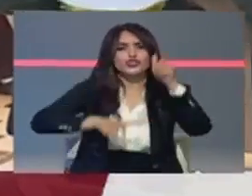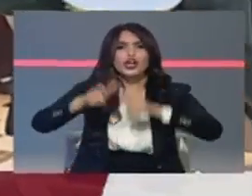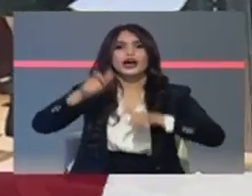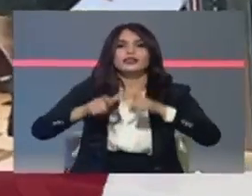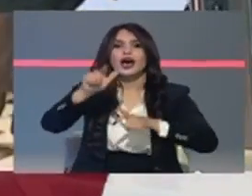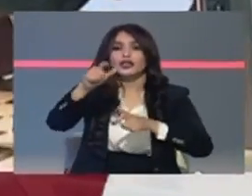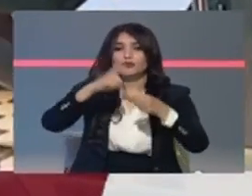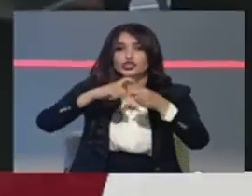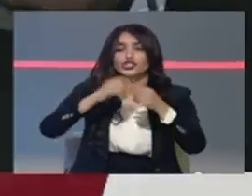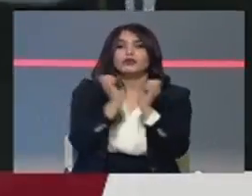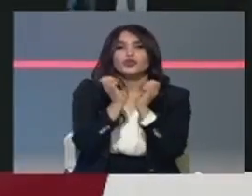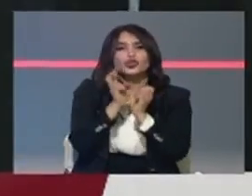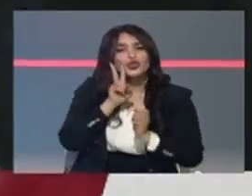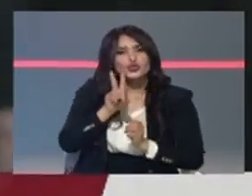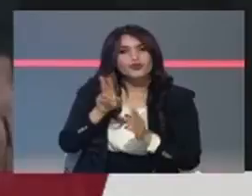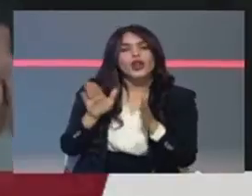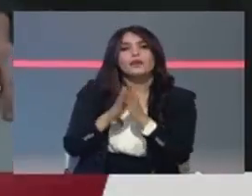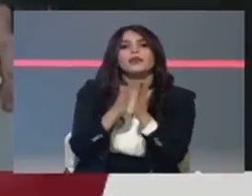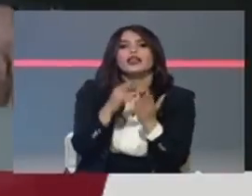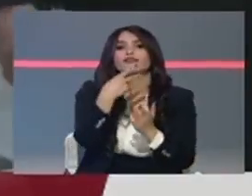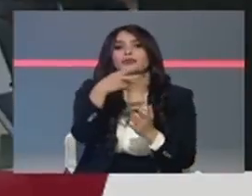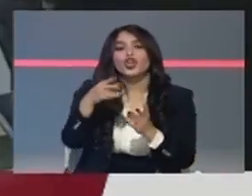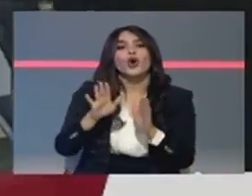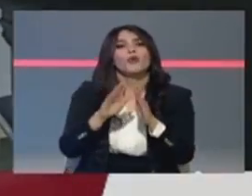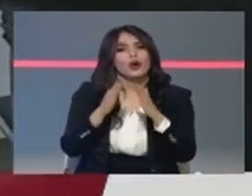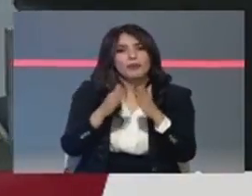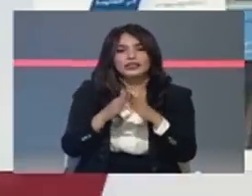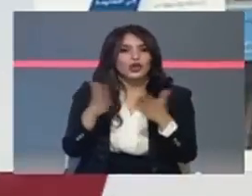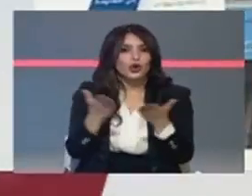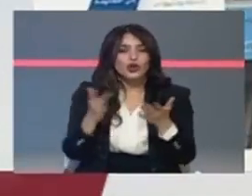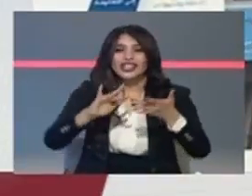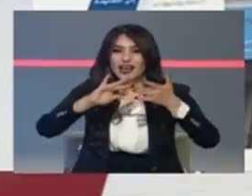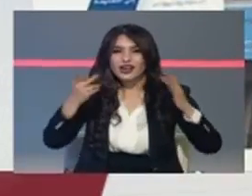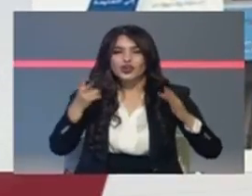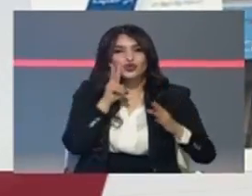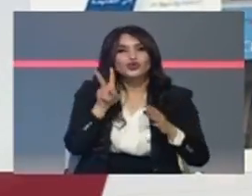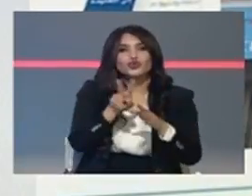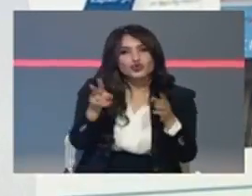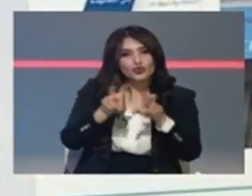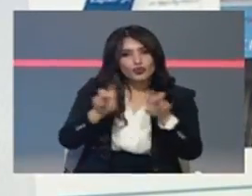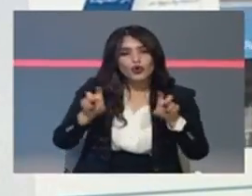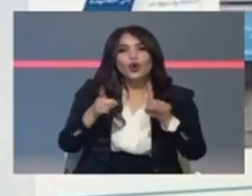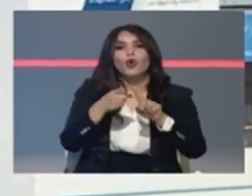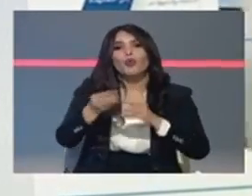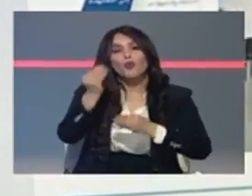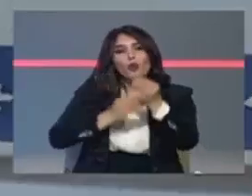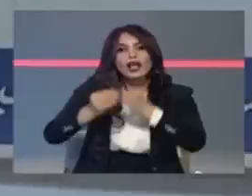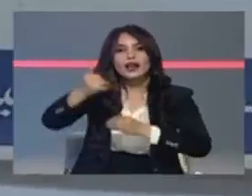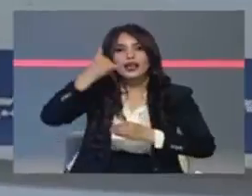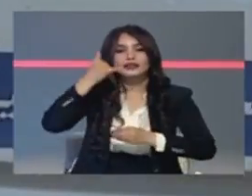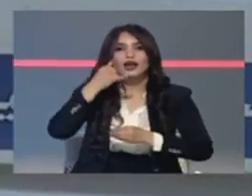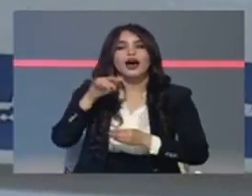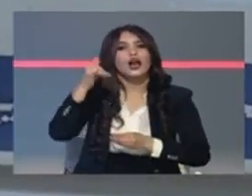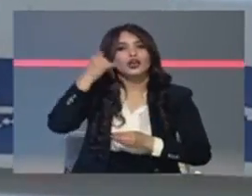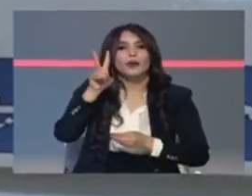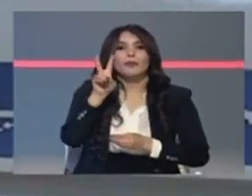الاجتماعيين الاطلاع على مآل ملفاتهم ومطالبهم عن طريق موقع ويب الصندوق أو بالاتصال بالرقم الأخضر